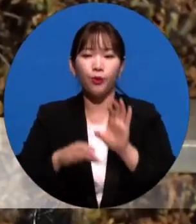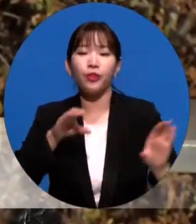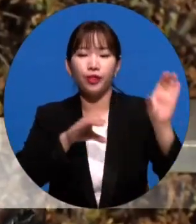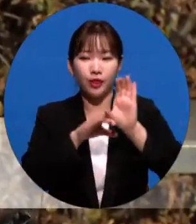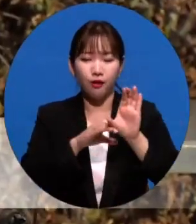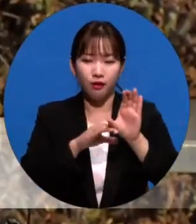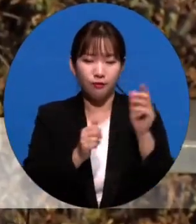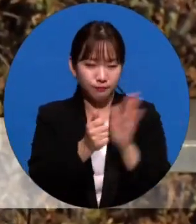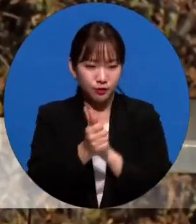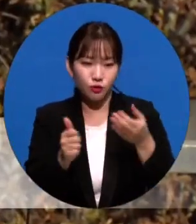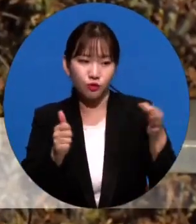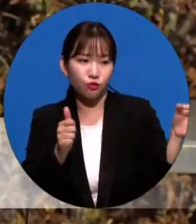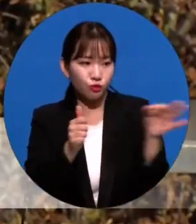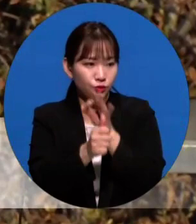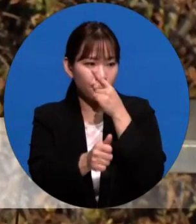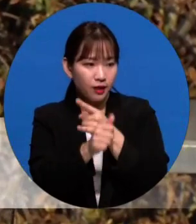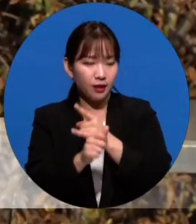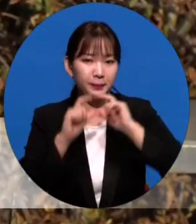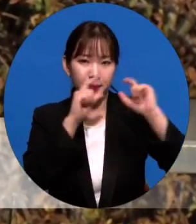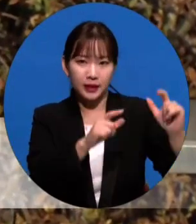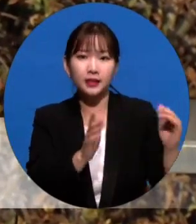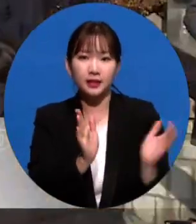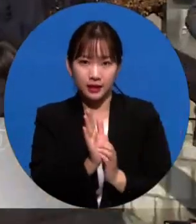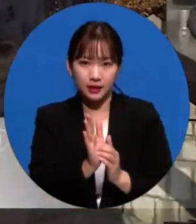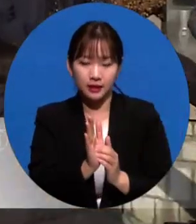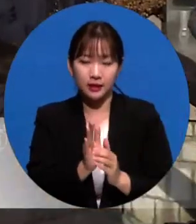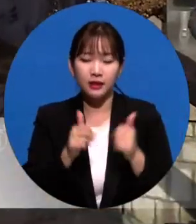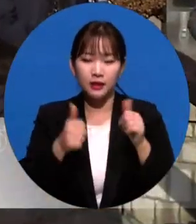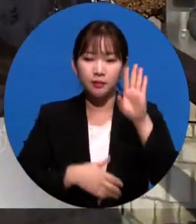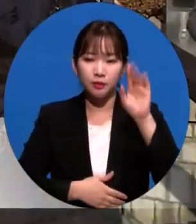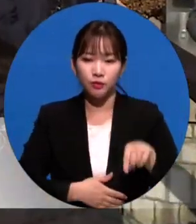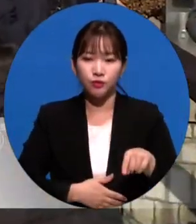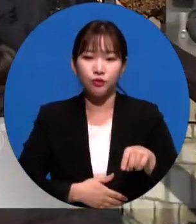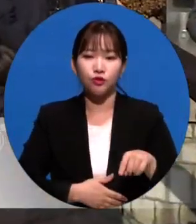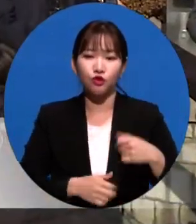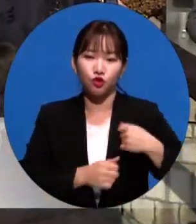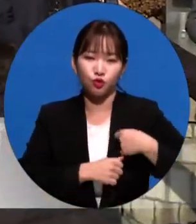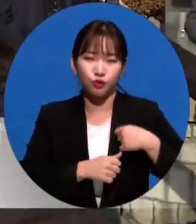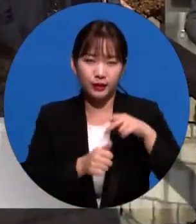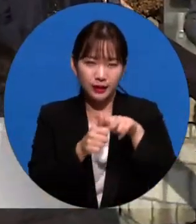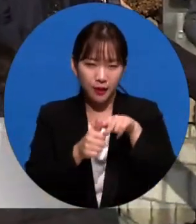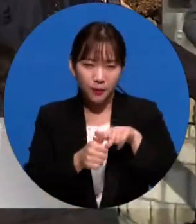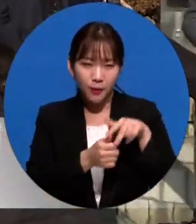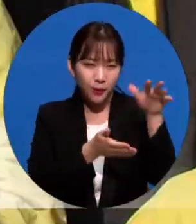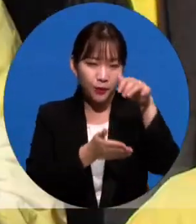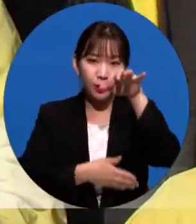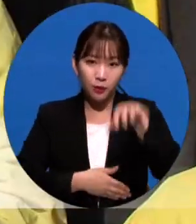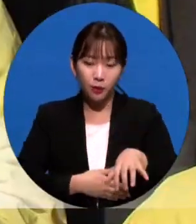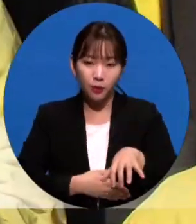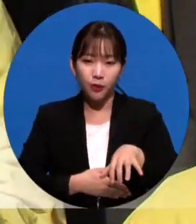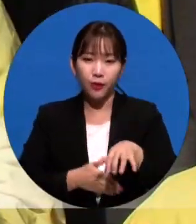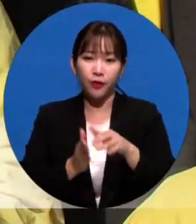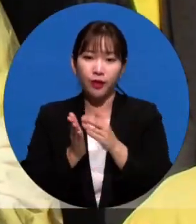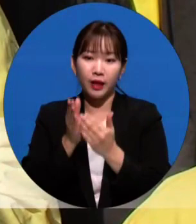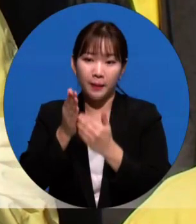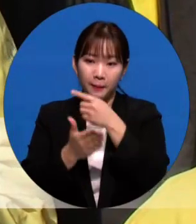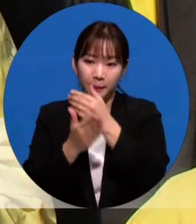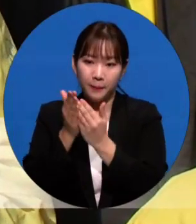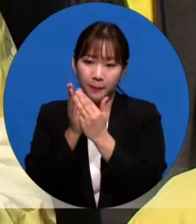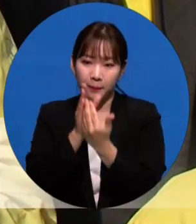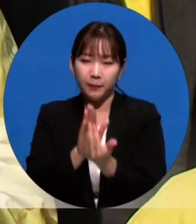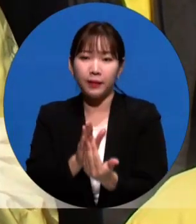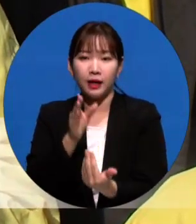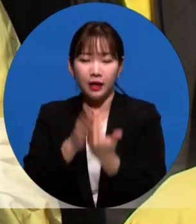위자료를 추가로 지급하라고 판결했습니다 재판부는 국군 기무사령부가 세월호 유족의 인적사항과